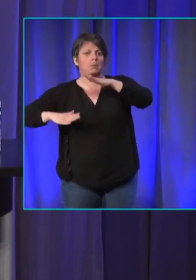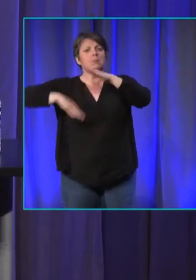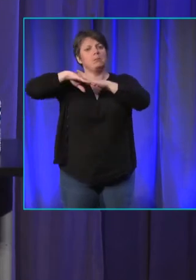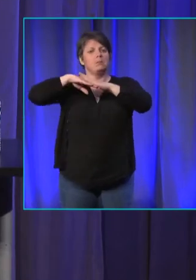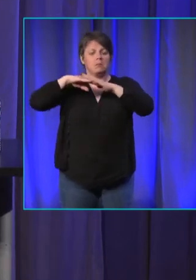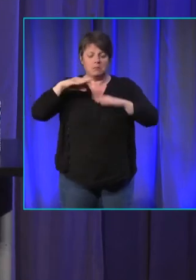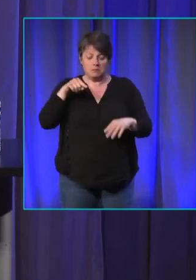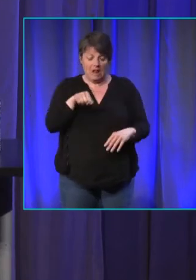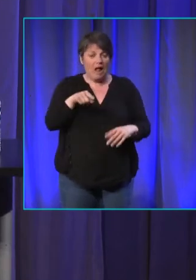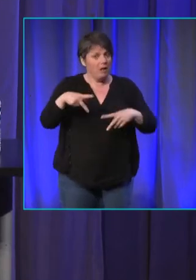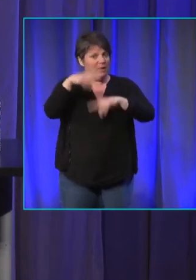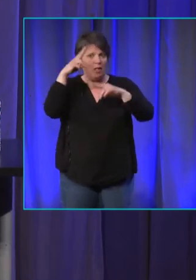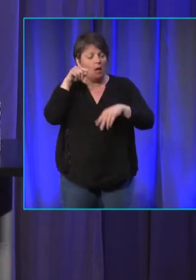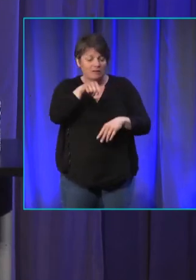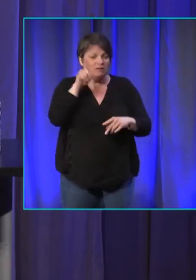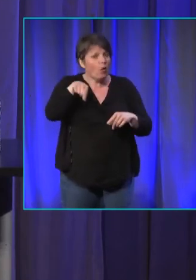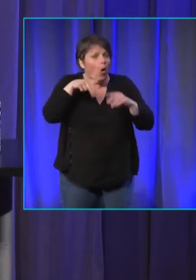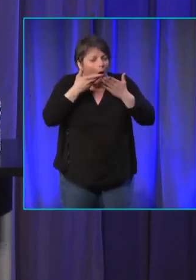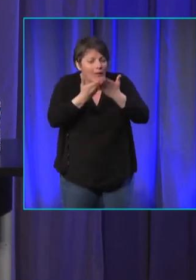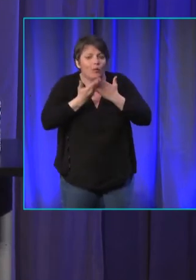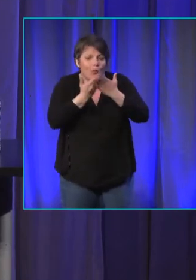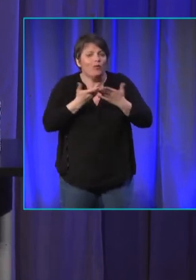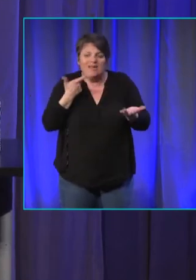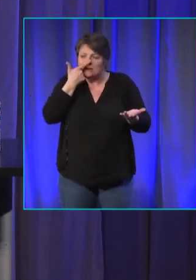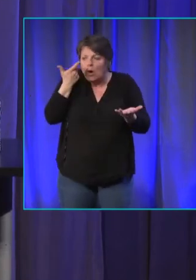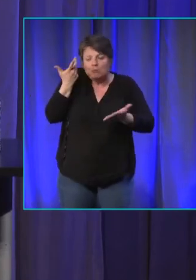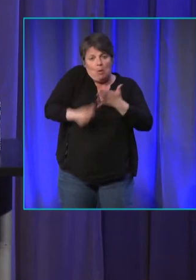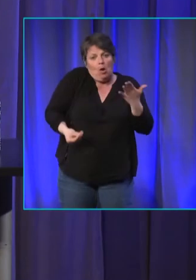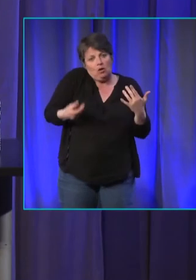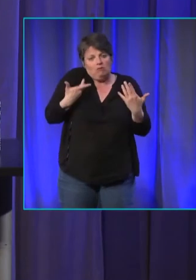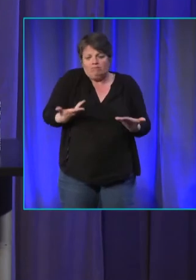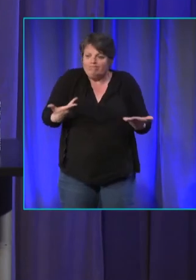étudier à ce moment-là. Vraiment. Et après, au niveau de l'évolution,